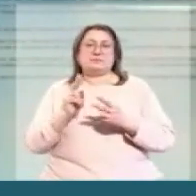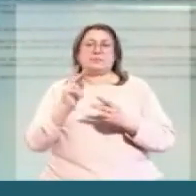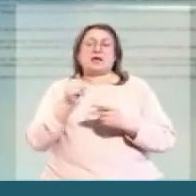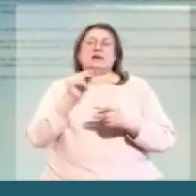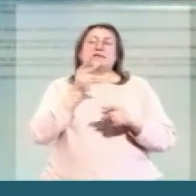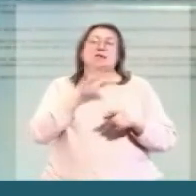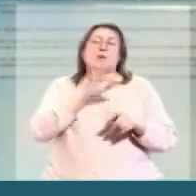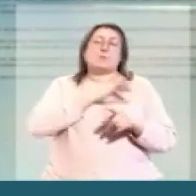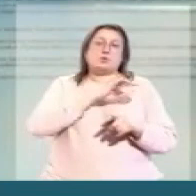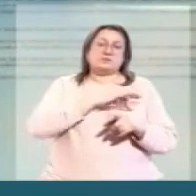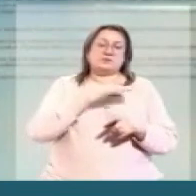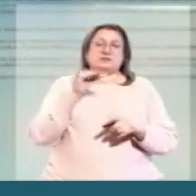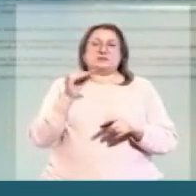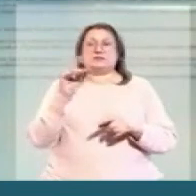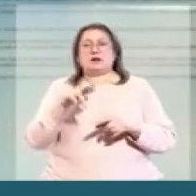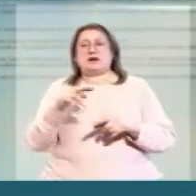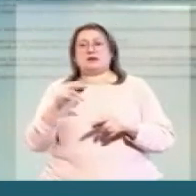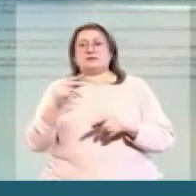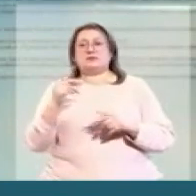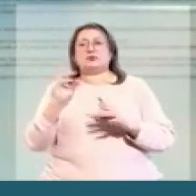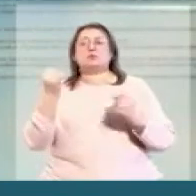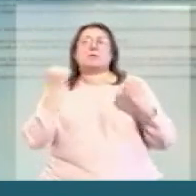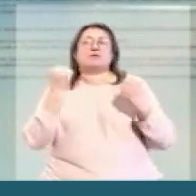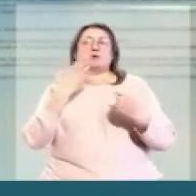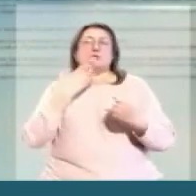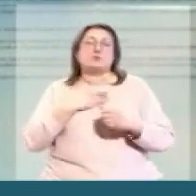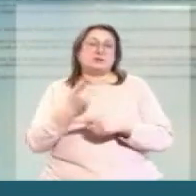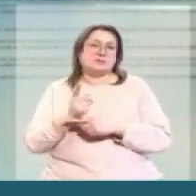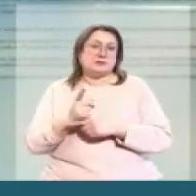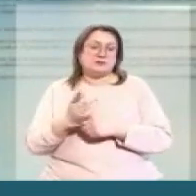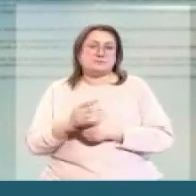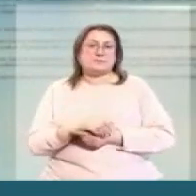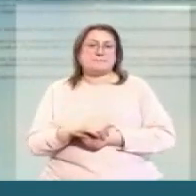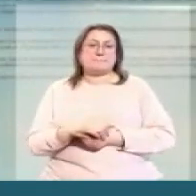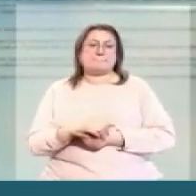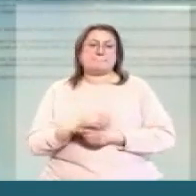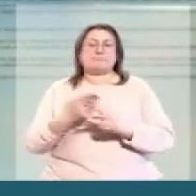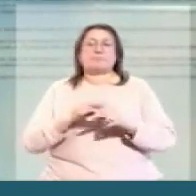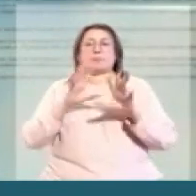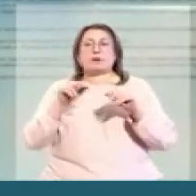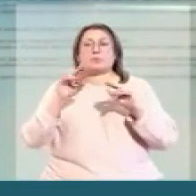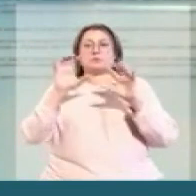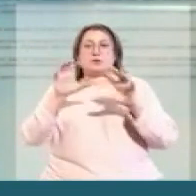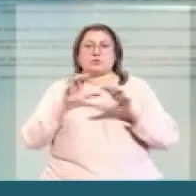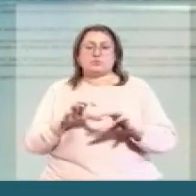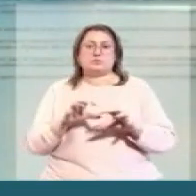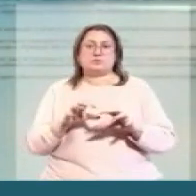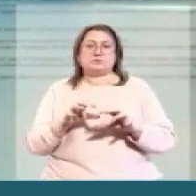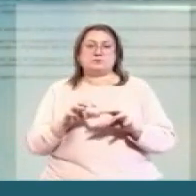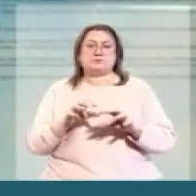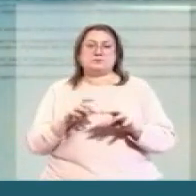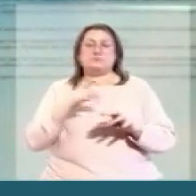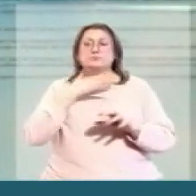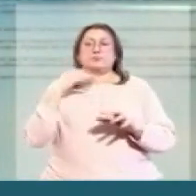для пользователей, так и для спортивного любительского рыболовства. Там, то есть мы в это все законодательно сейчас вносится